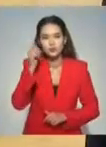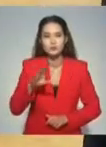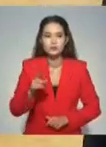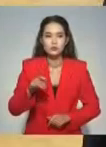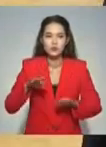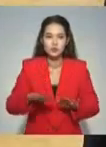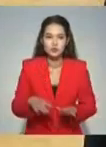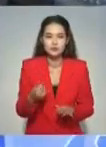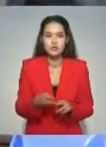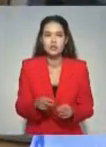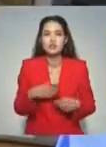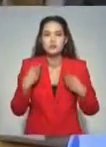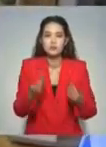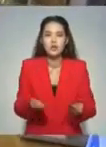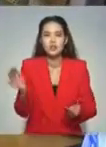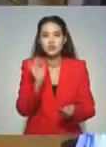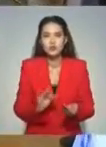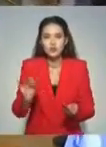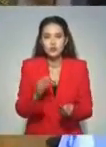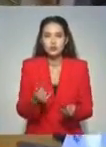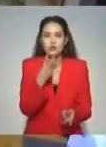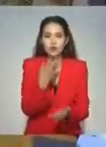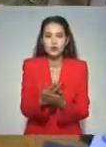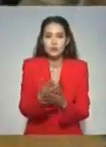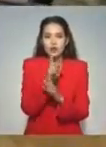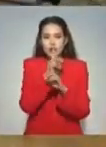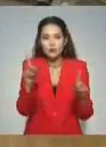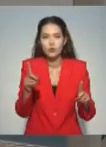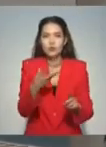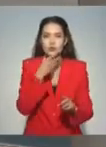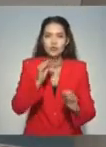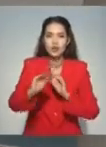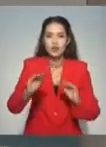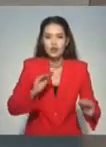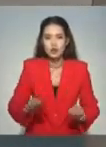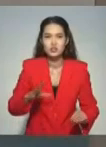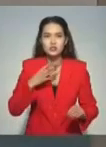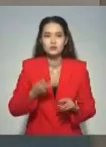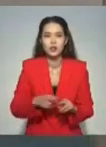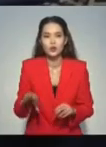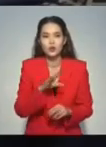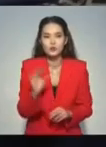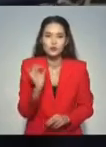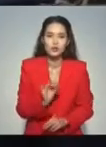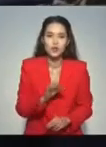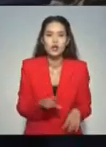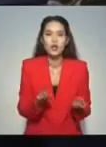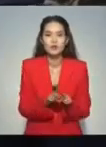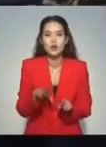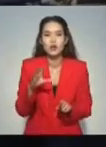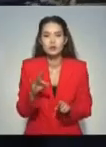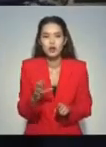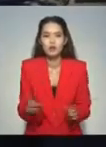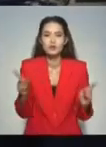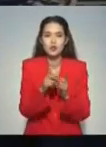На выставке, посвященной истории края, главе государства показали уникальные экспонаты, связанные с жизнью Жангирхана. Кроме этого, Токаев встретился